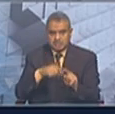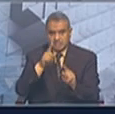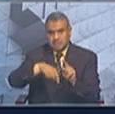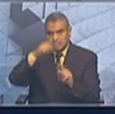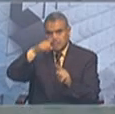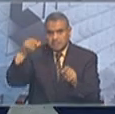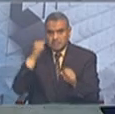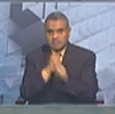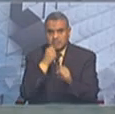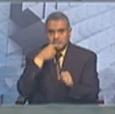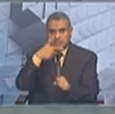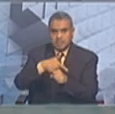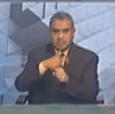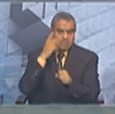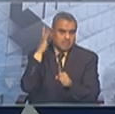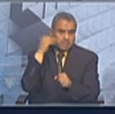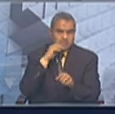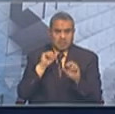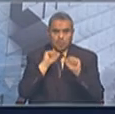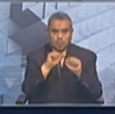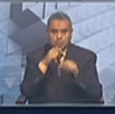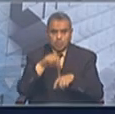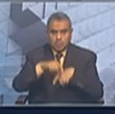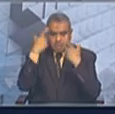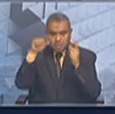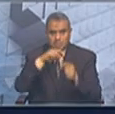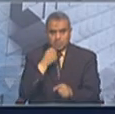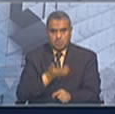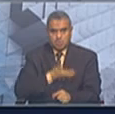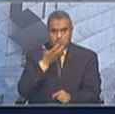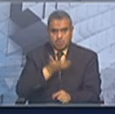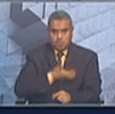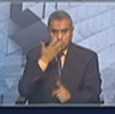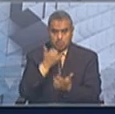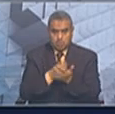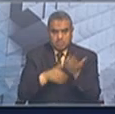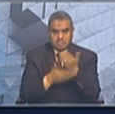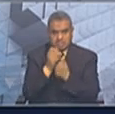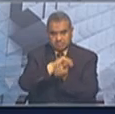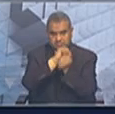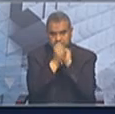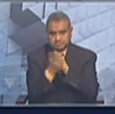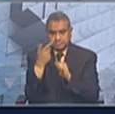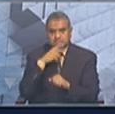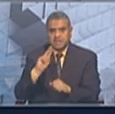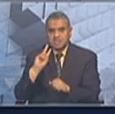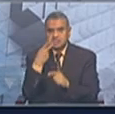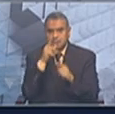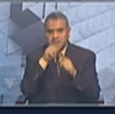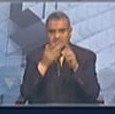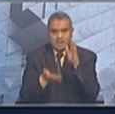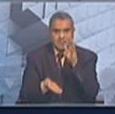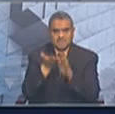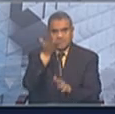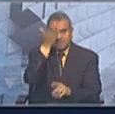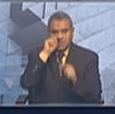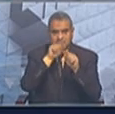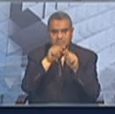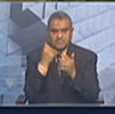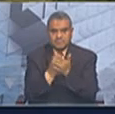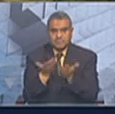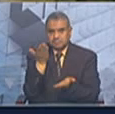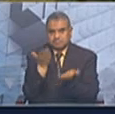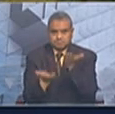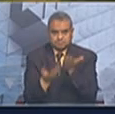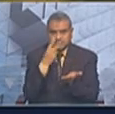طاقة تكرير النفط الأساسية المتوقفة في روسيا تم تعديلها بزيادة بنسبة 17.4%، وذلك